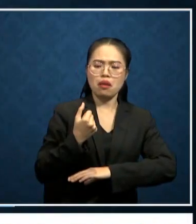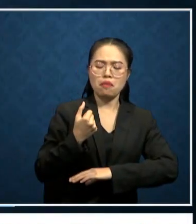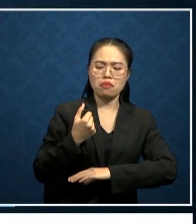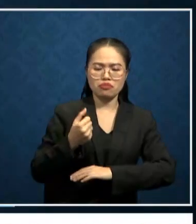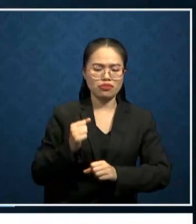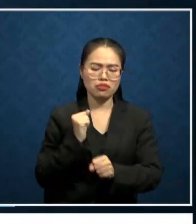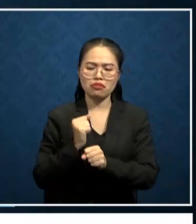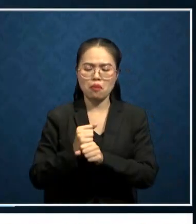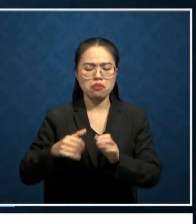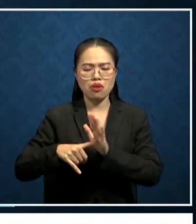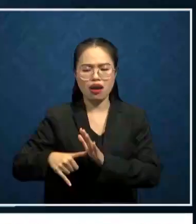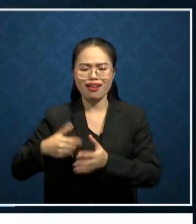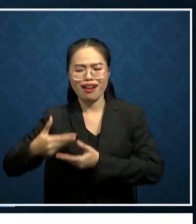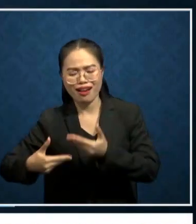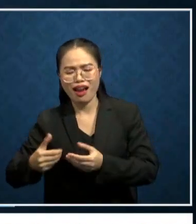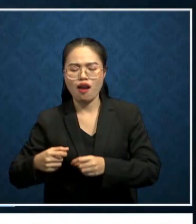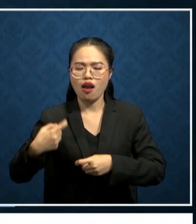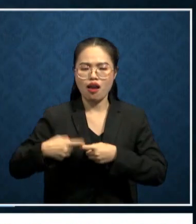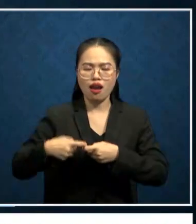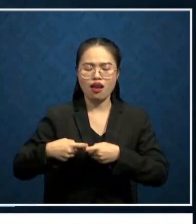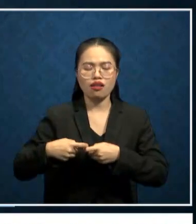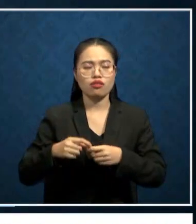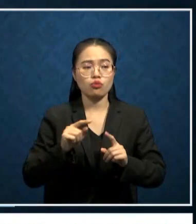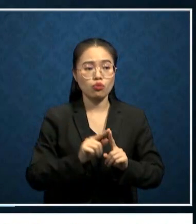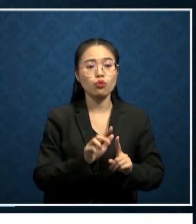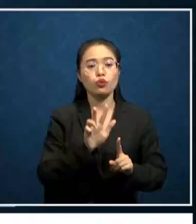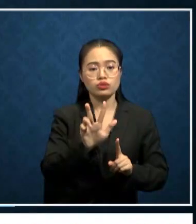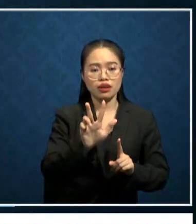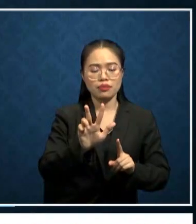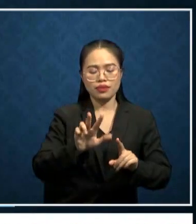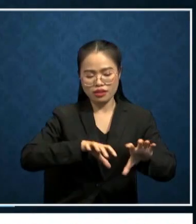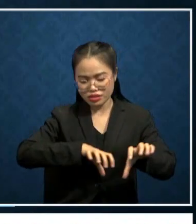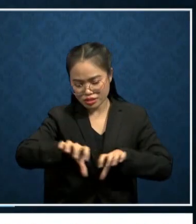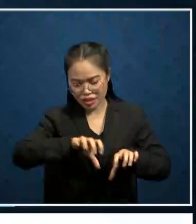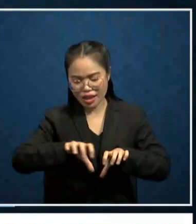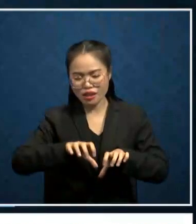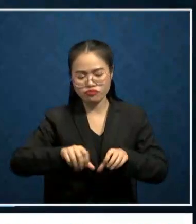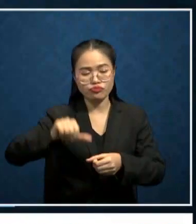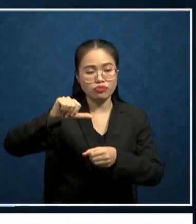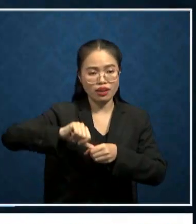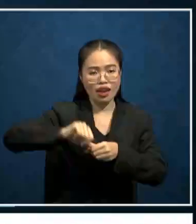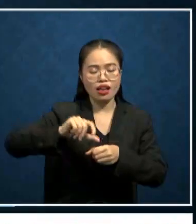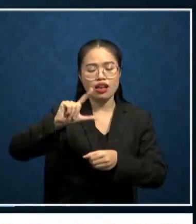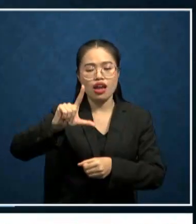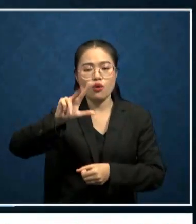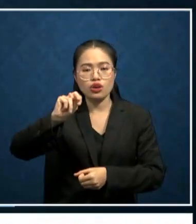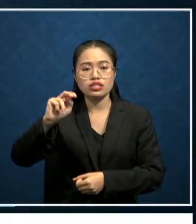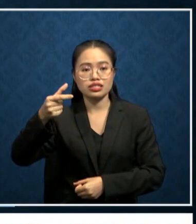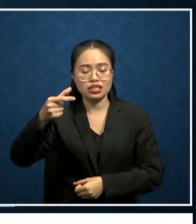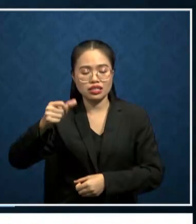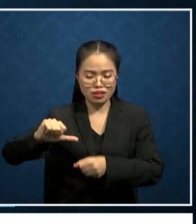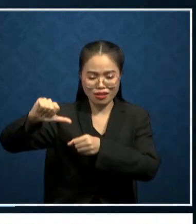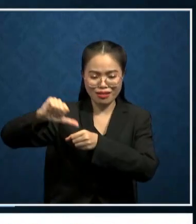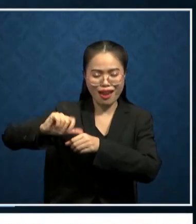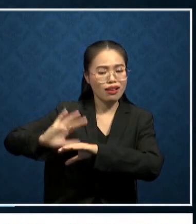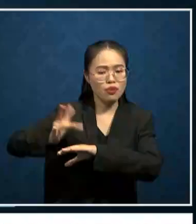แข่งนะครับหัวข้อย่อยที่ 3บริหารจัดการความสามารถ lng Terminalนะครับตลอดจนกบริหารจัดการกาซธรรมชาติ